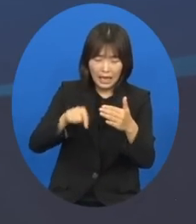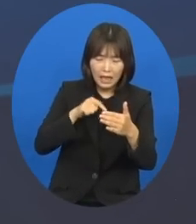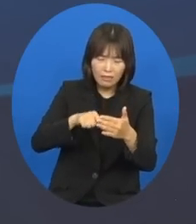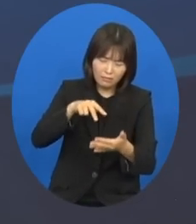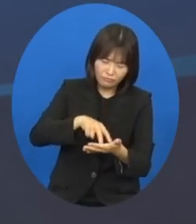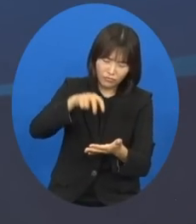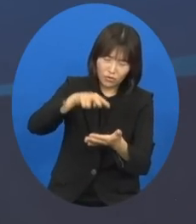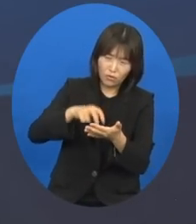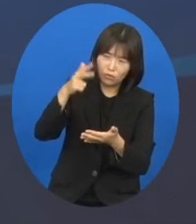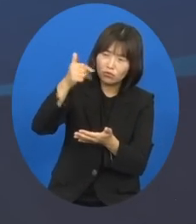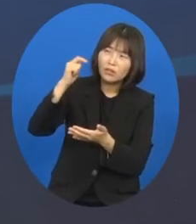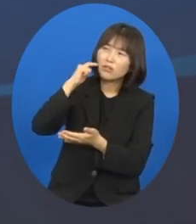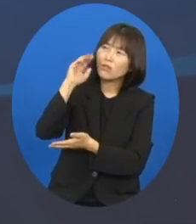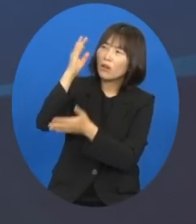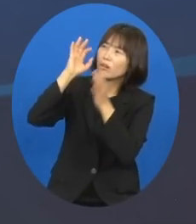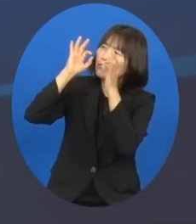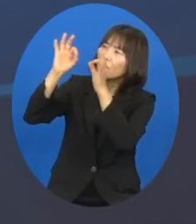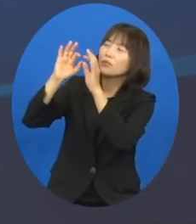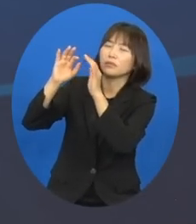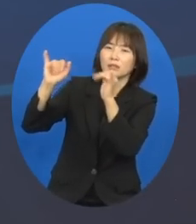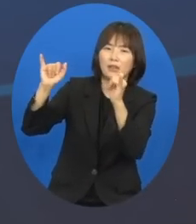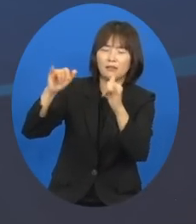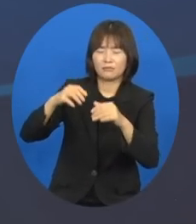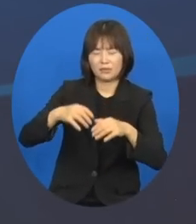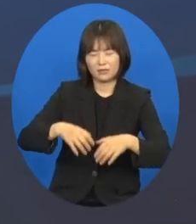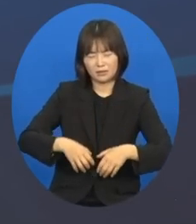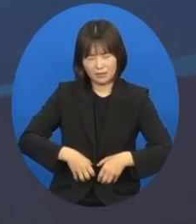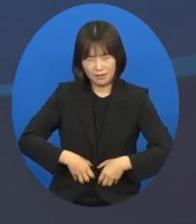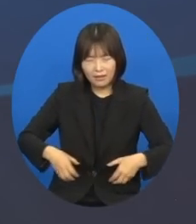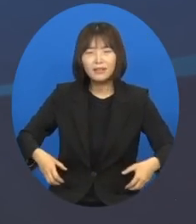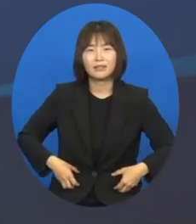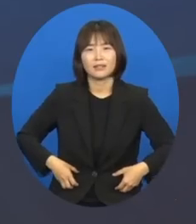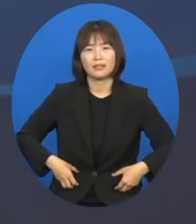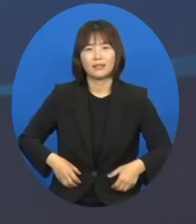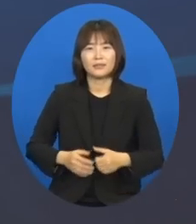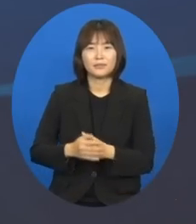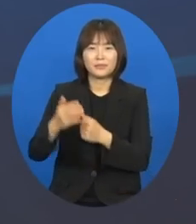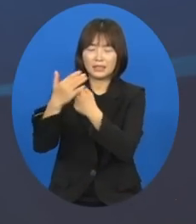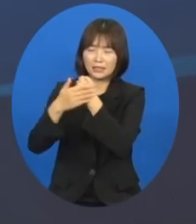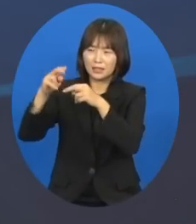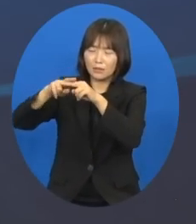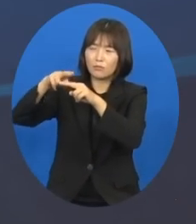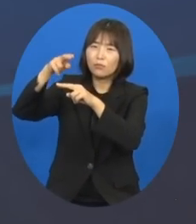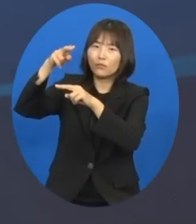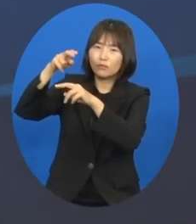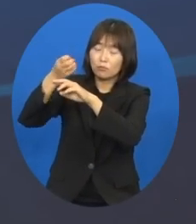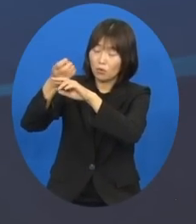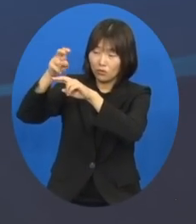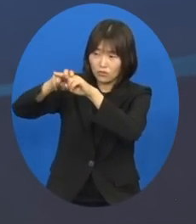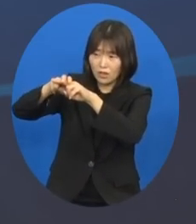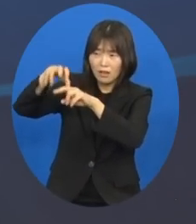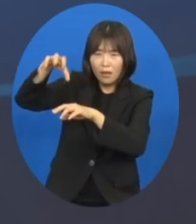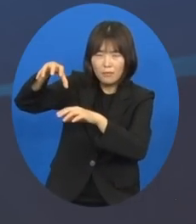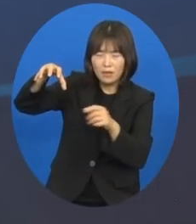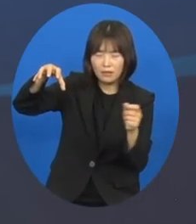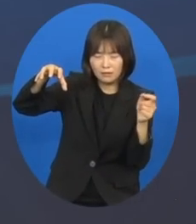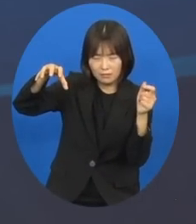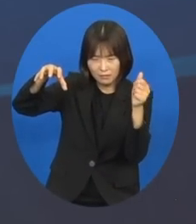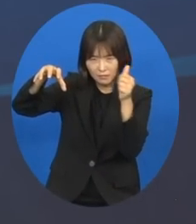영광 보는 사람은 당당합니다 은혜의 보좌 앞으로도 담대히 나가는 거예요